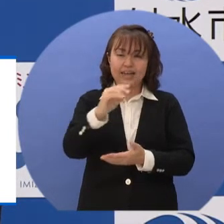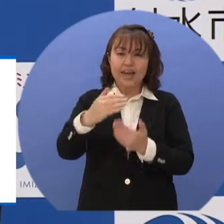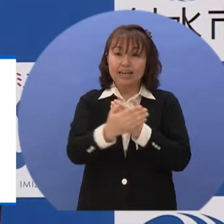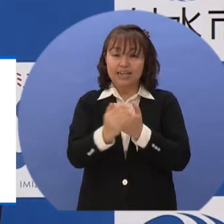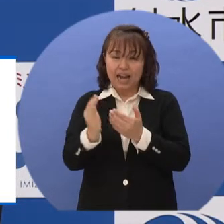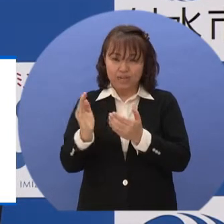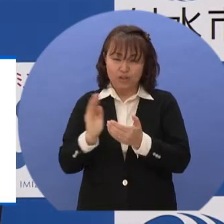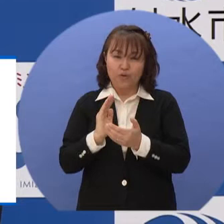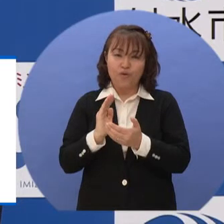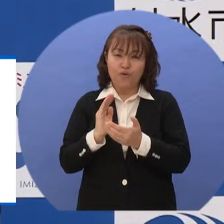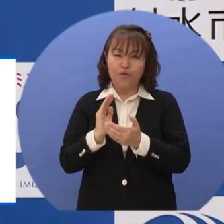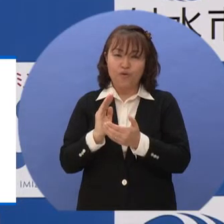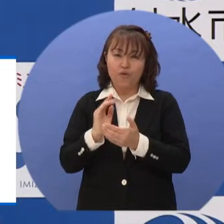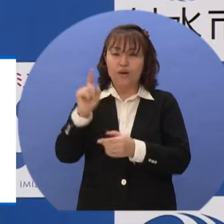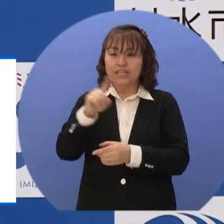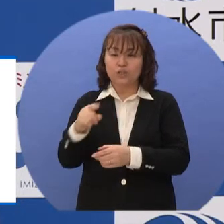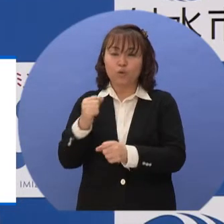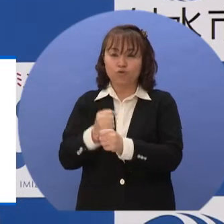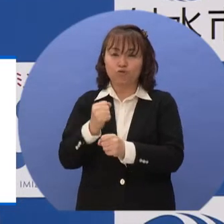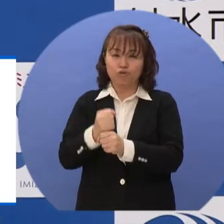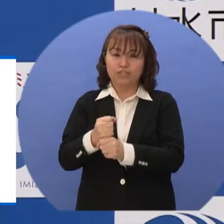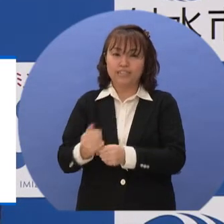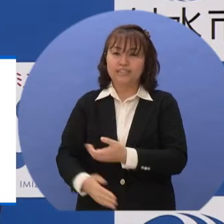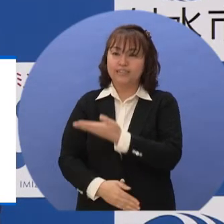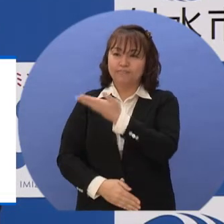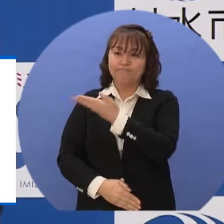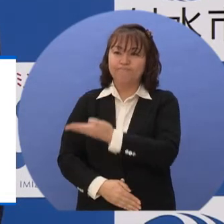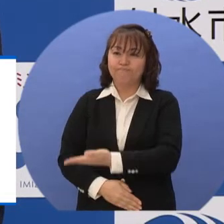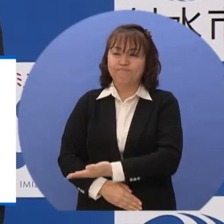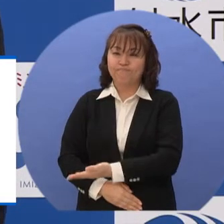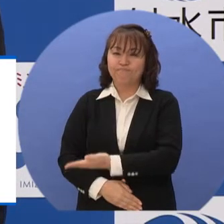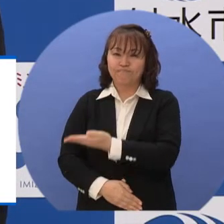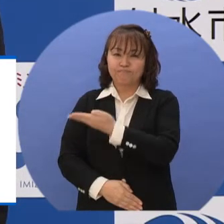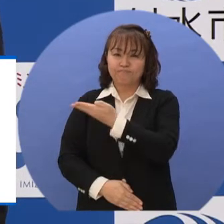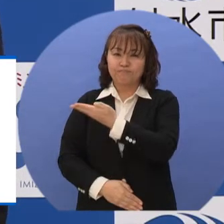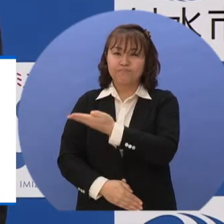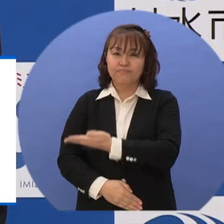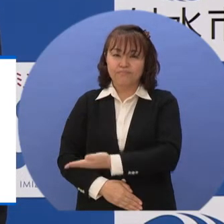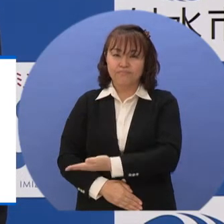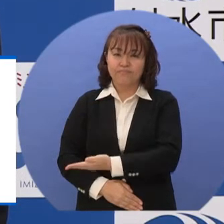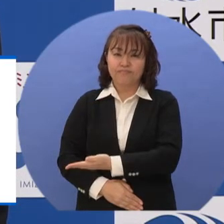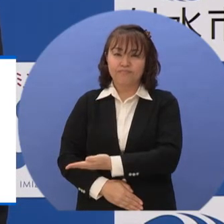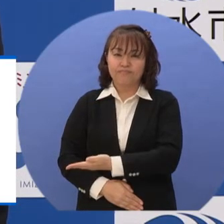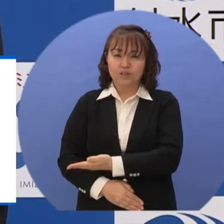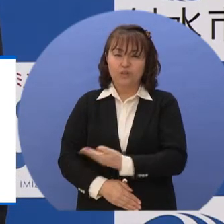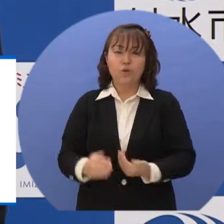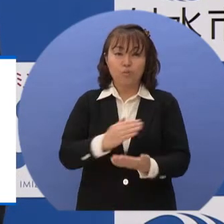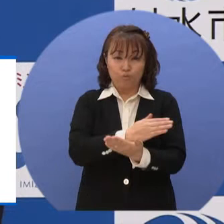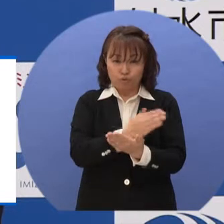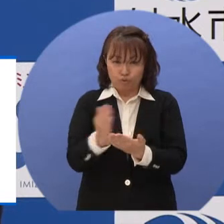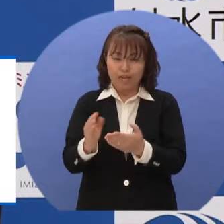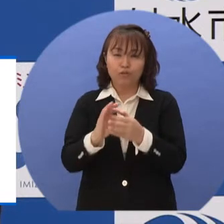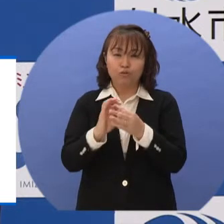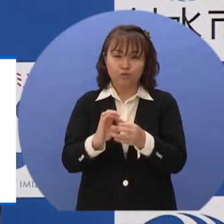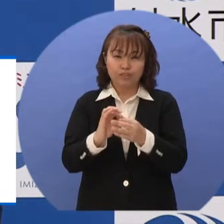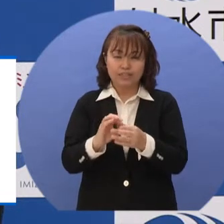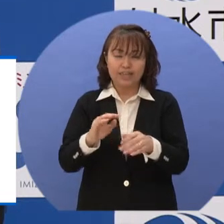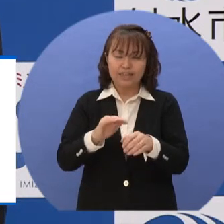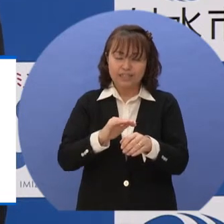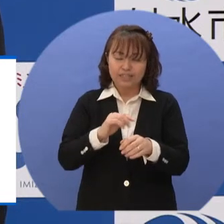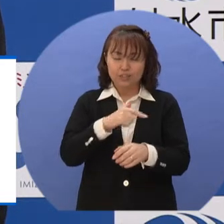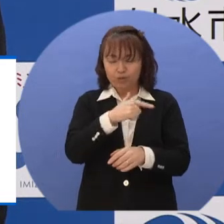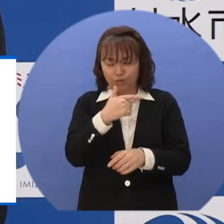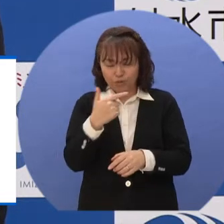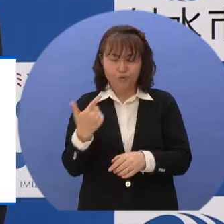環境に関する政策そして人づくりに関する政策この5つの政策分野につきましても十分配慮した